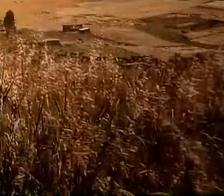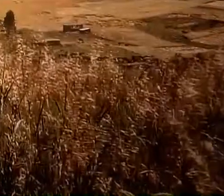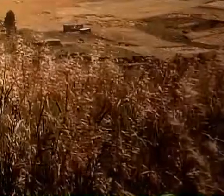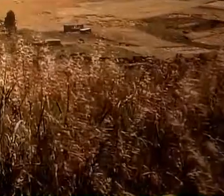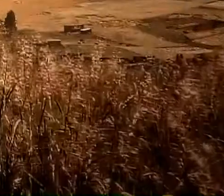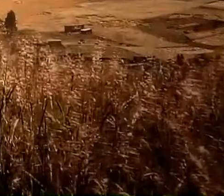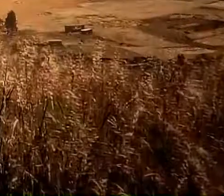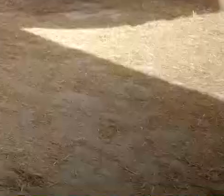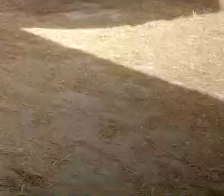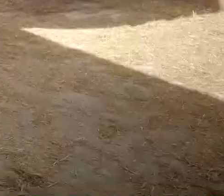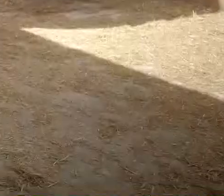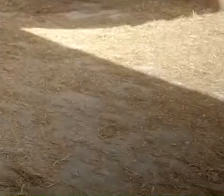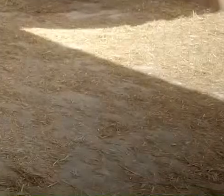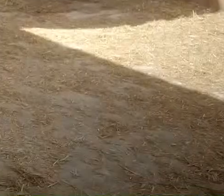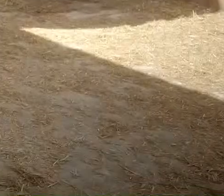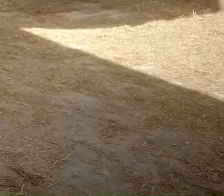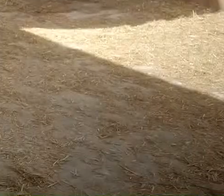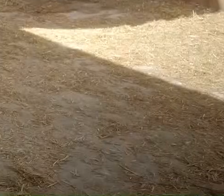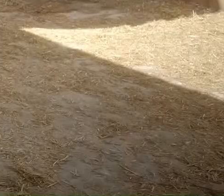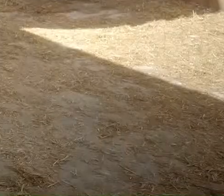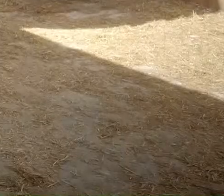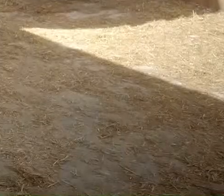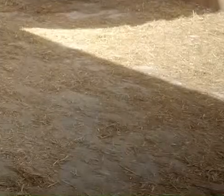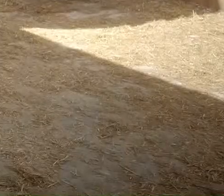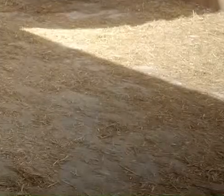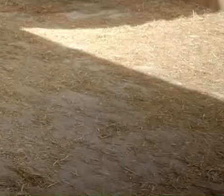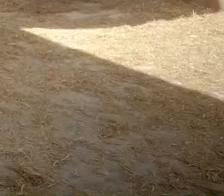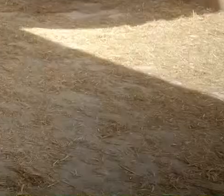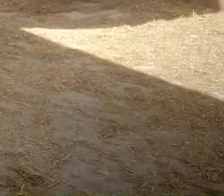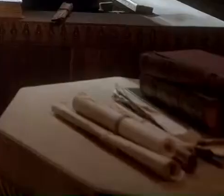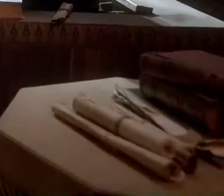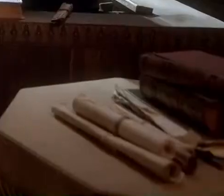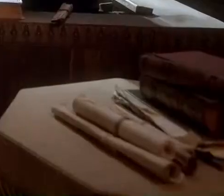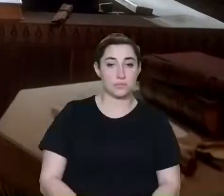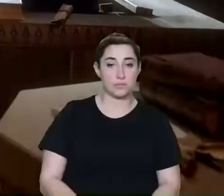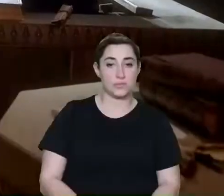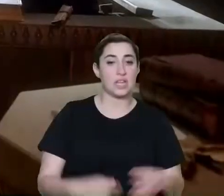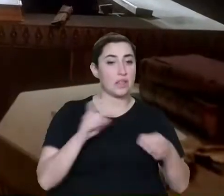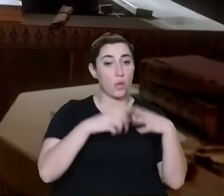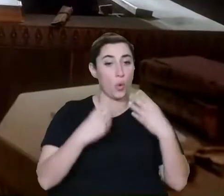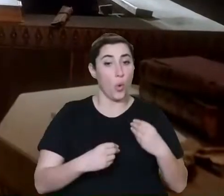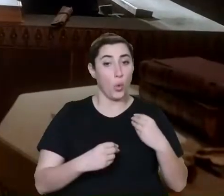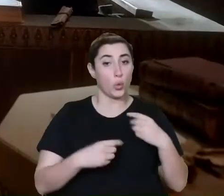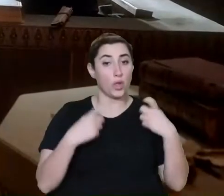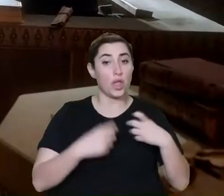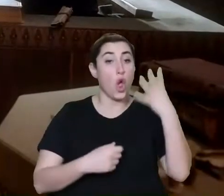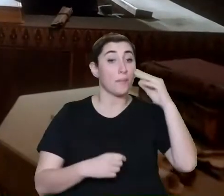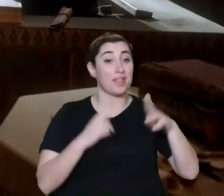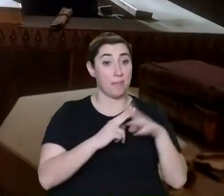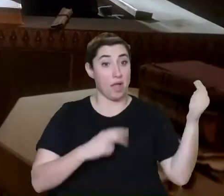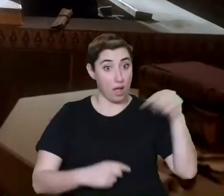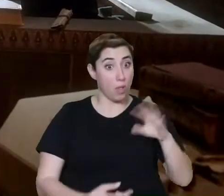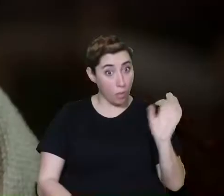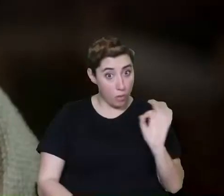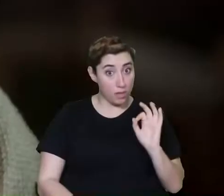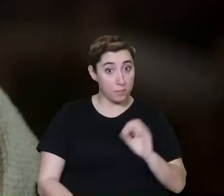Allah'ın obası. Kadıhane. Yunus İlyas'ın karşısındaki minderlerden birinde oturuyor. Tayini olunduğun yeri öğrenmeden dönüp geldin